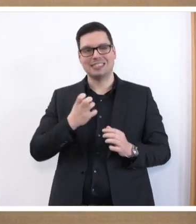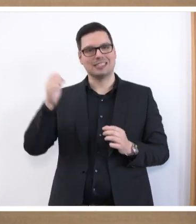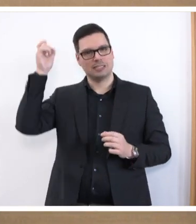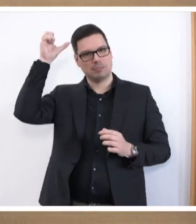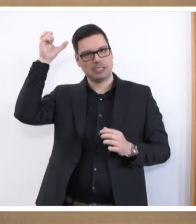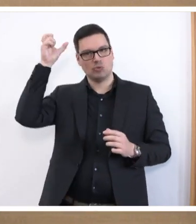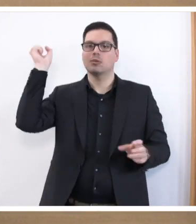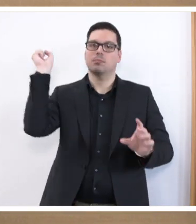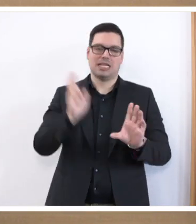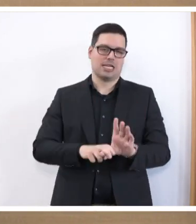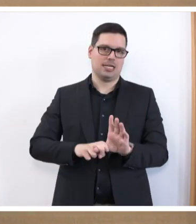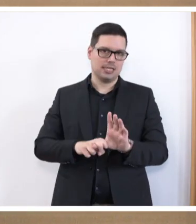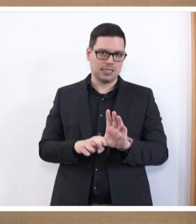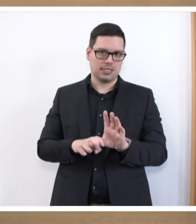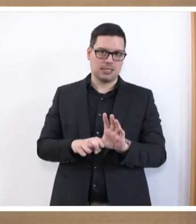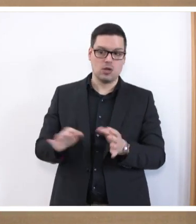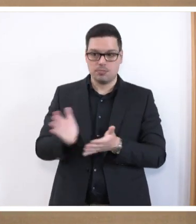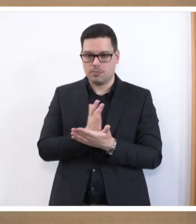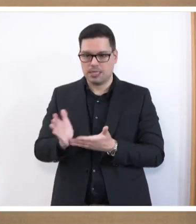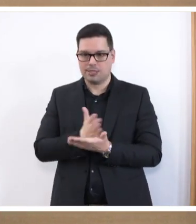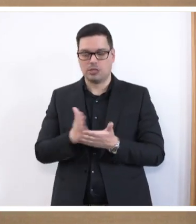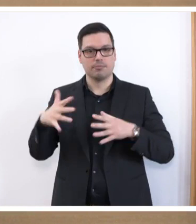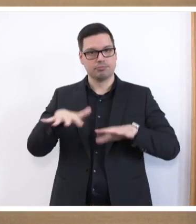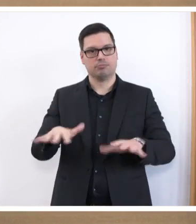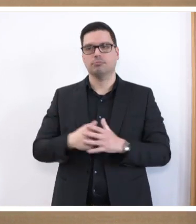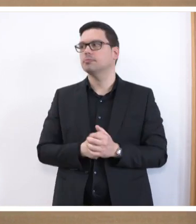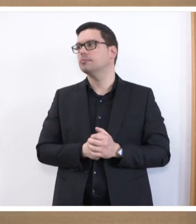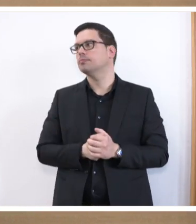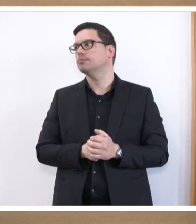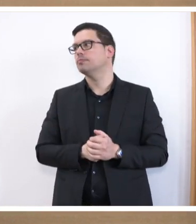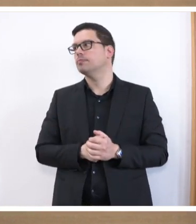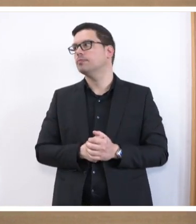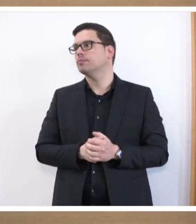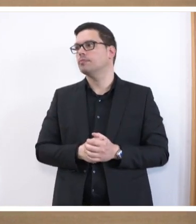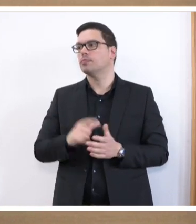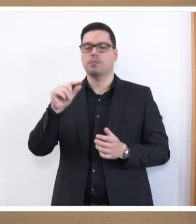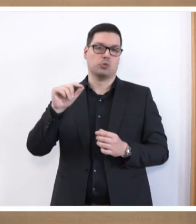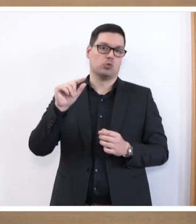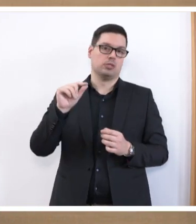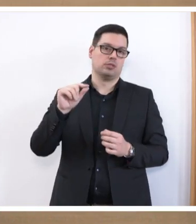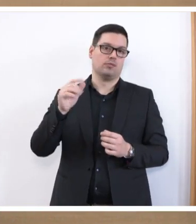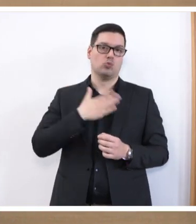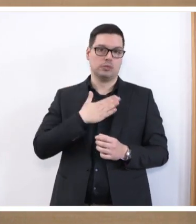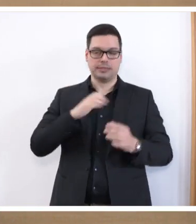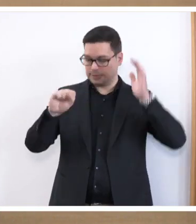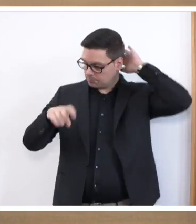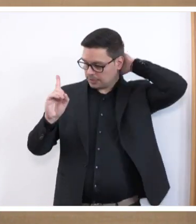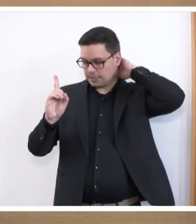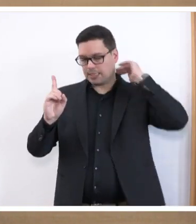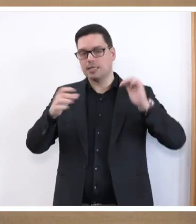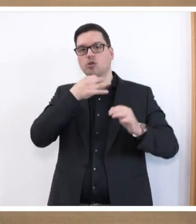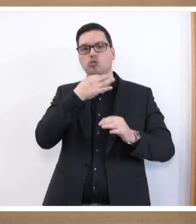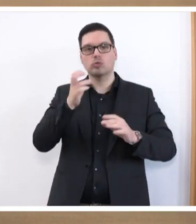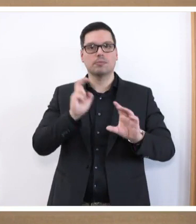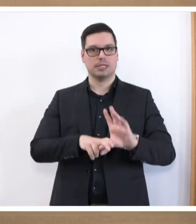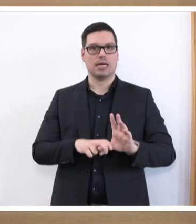auch entsprechend bei der Entscheidungsfindung mit einbeziehen. Das heißt für die SPD, das heißt für uns, wir wollen die Jugendbeteiligung